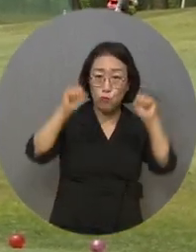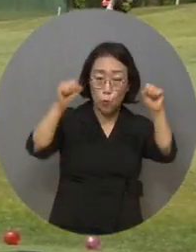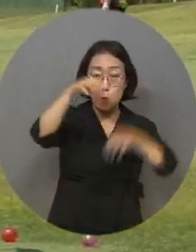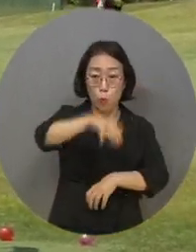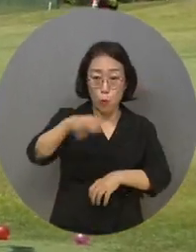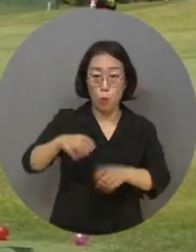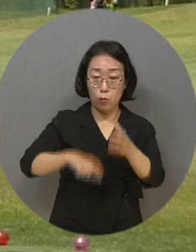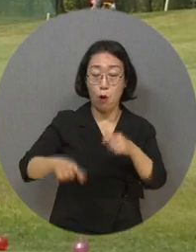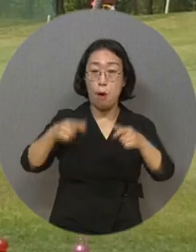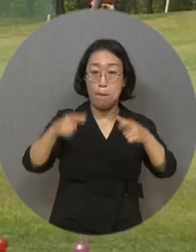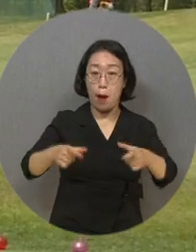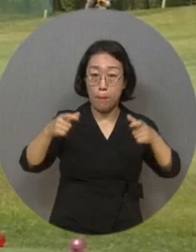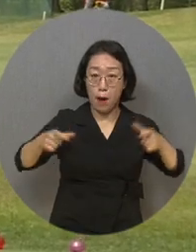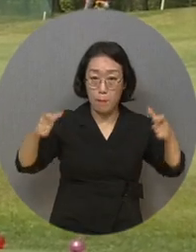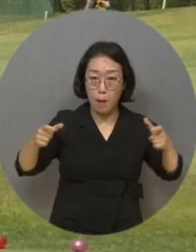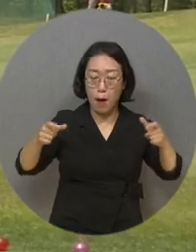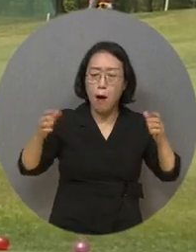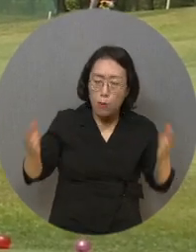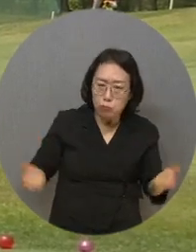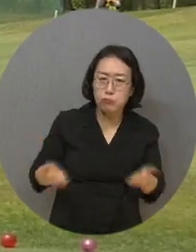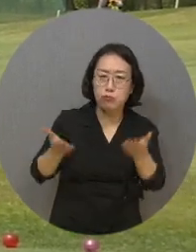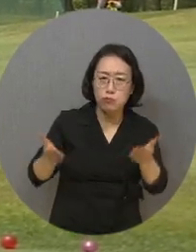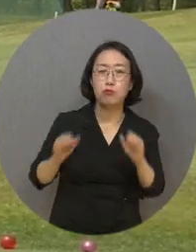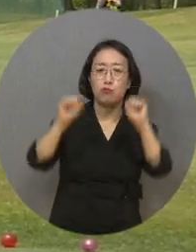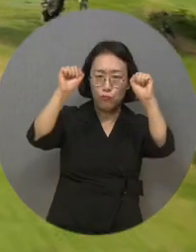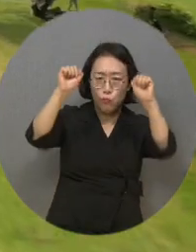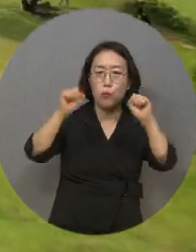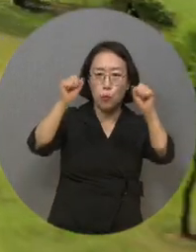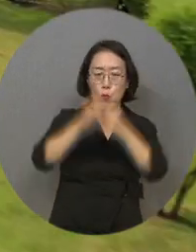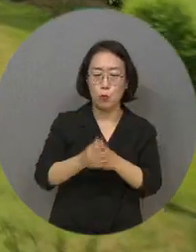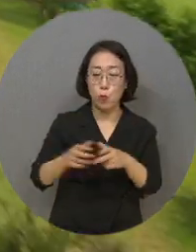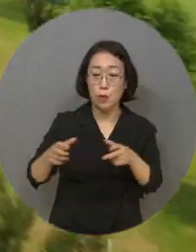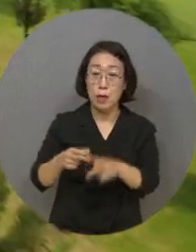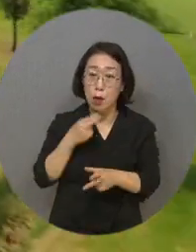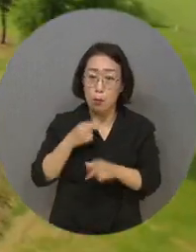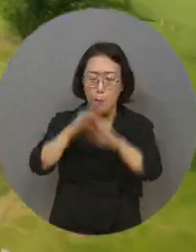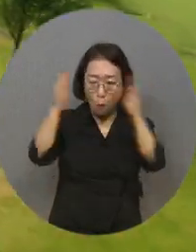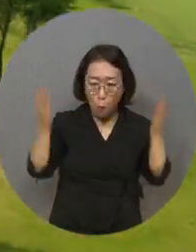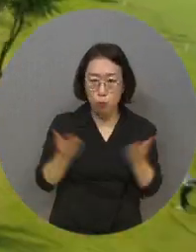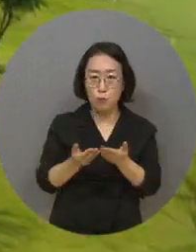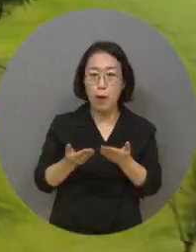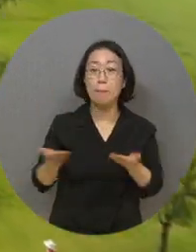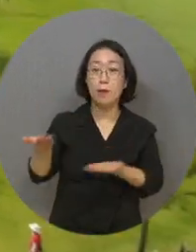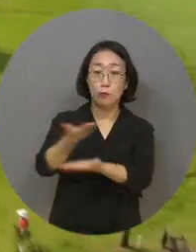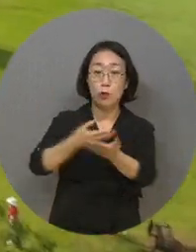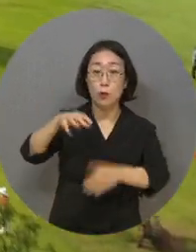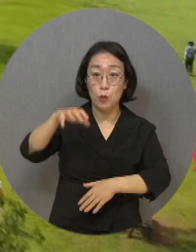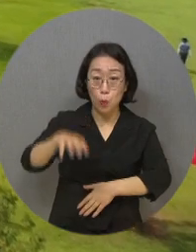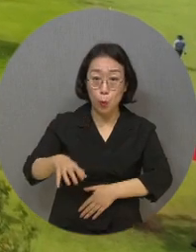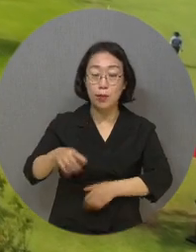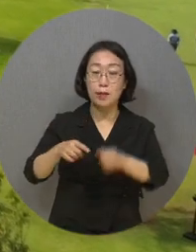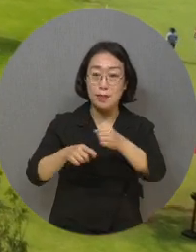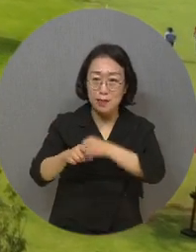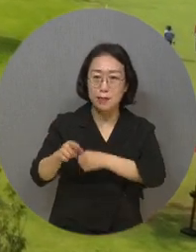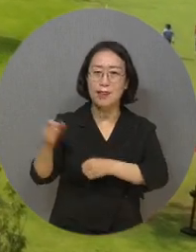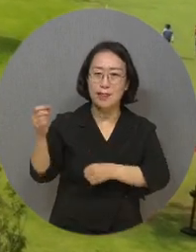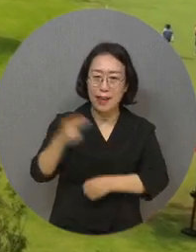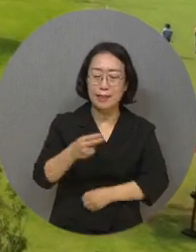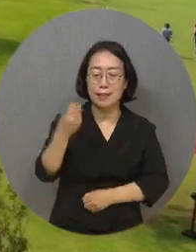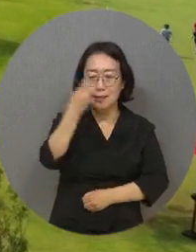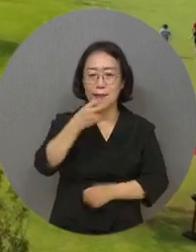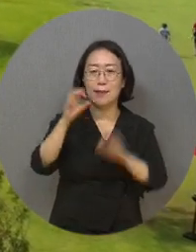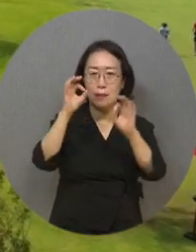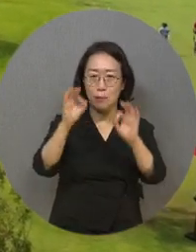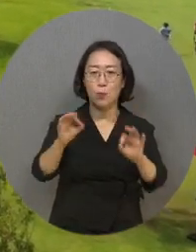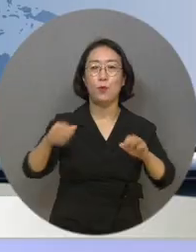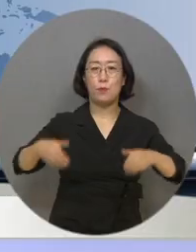장애인 체육활동을 증진하고 장애인과 비장애인이 함께 어울리는 파크골프의 진정한 의미를 되찾아야 할 것으로